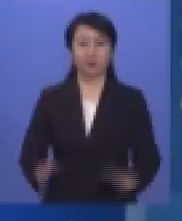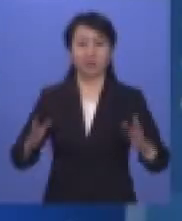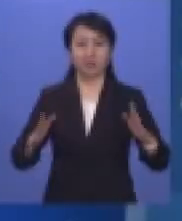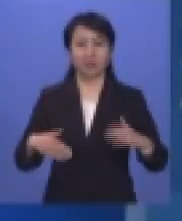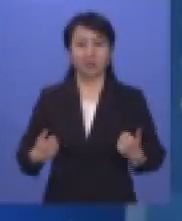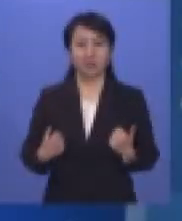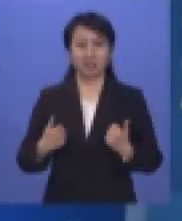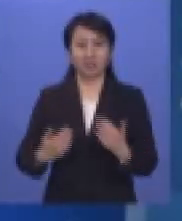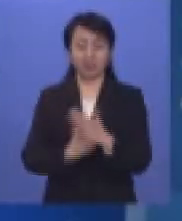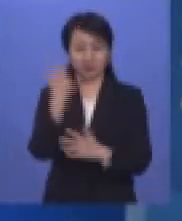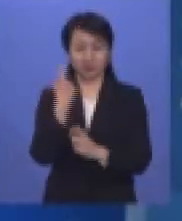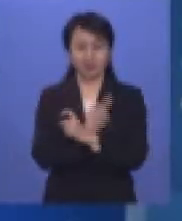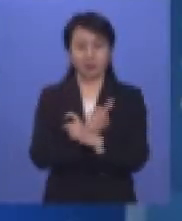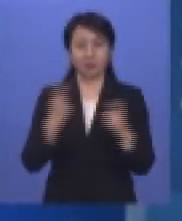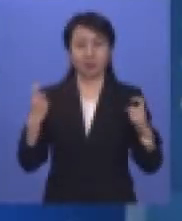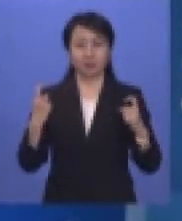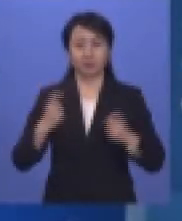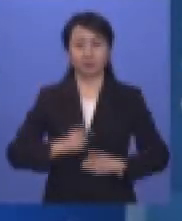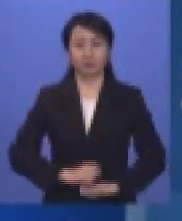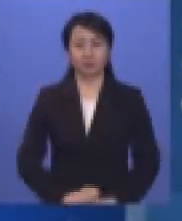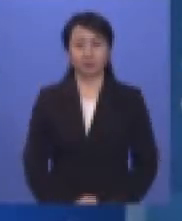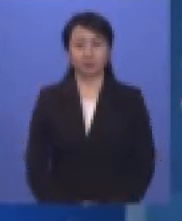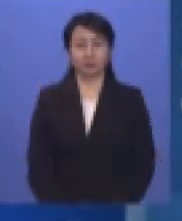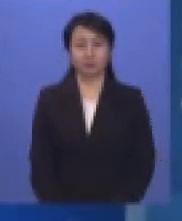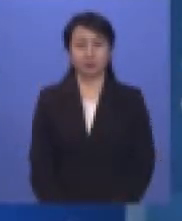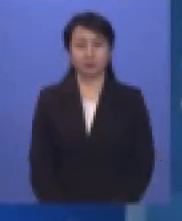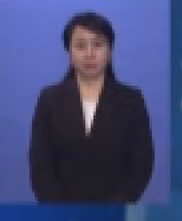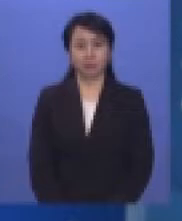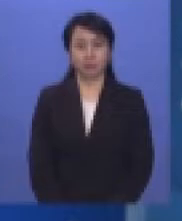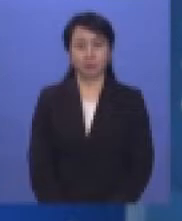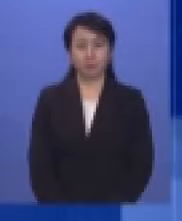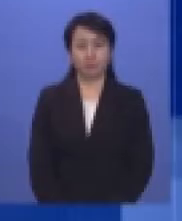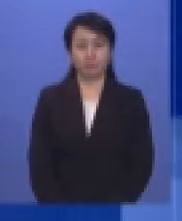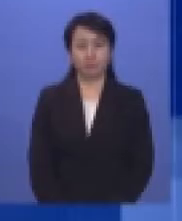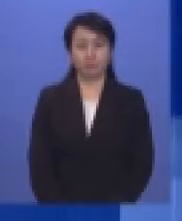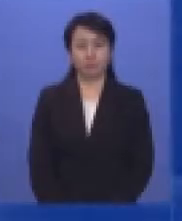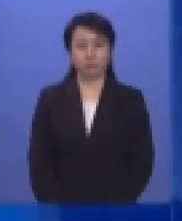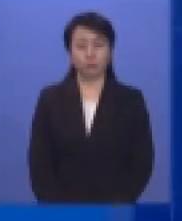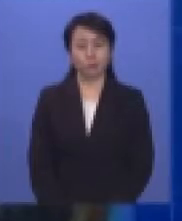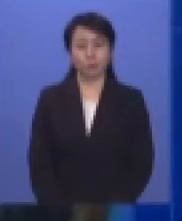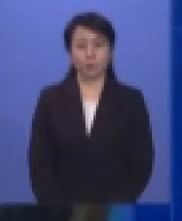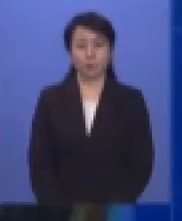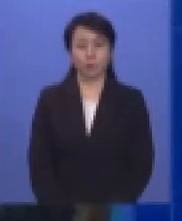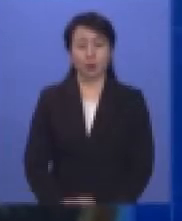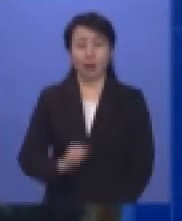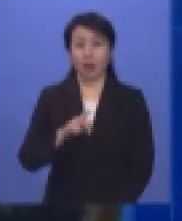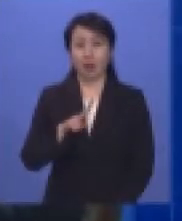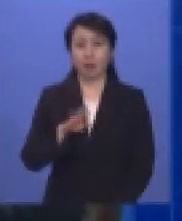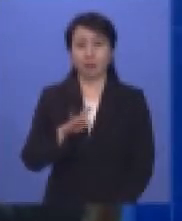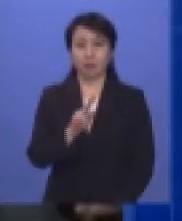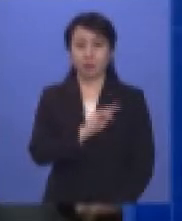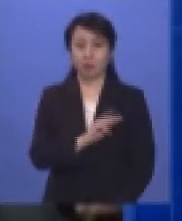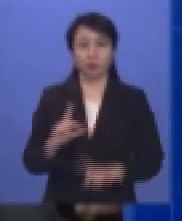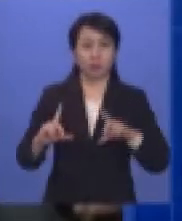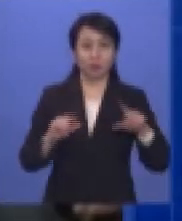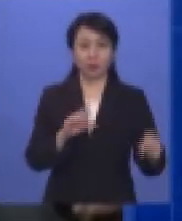Здравствуйте! В эфире итоговый информационный выпуск «Киселяк Парад» и в начале коротко о главном. Умар Аксакалов с рабочим